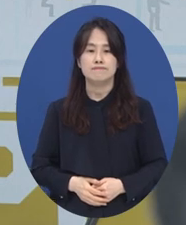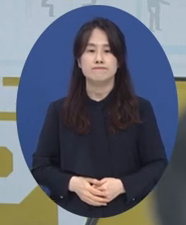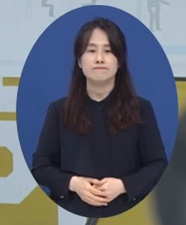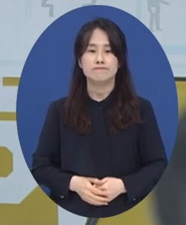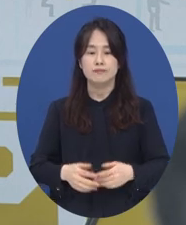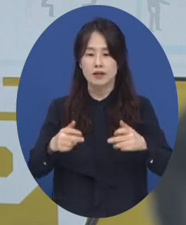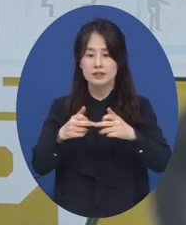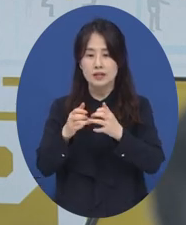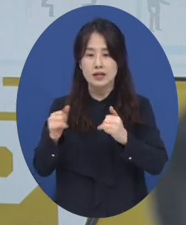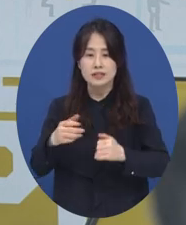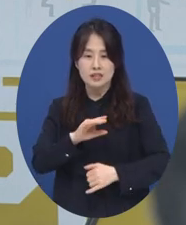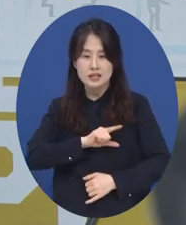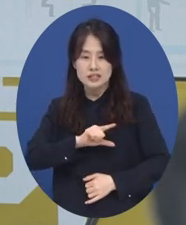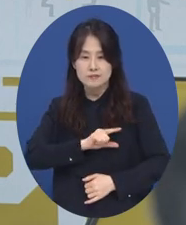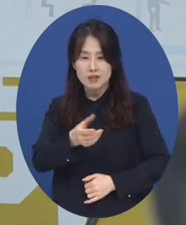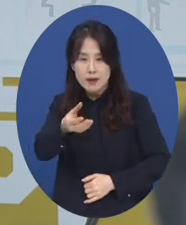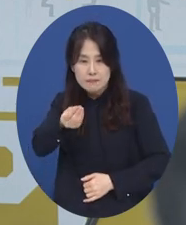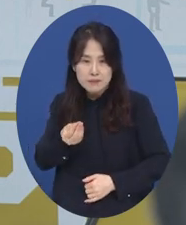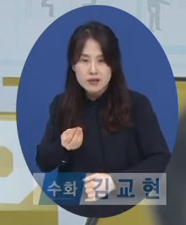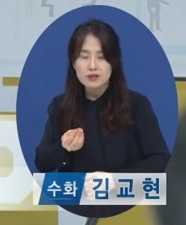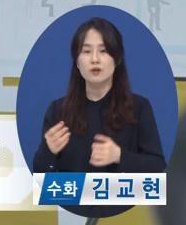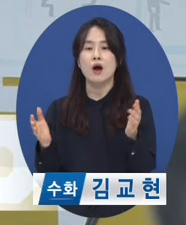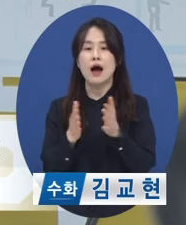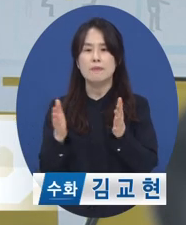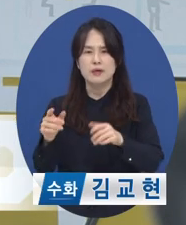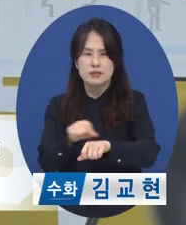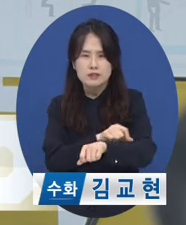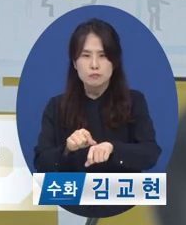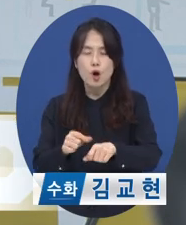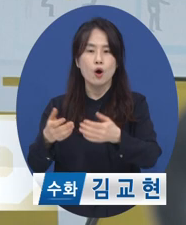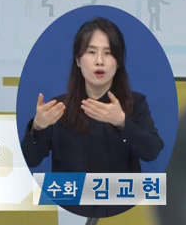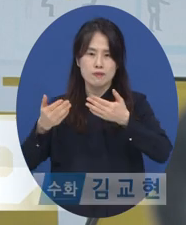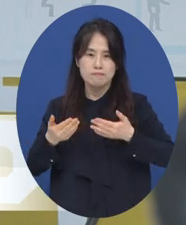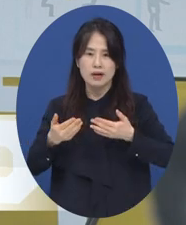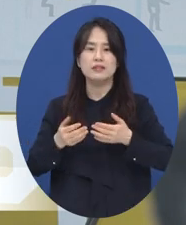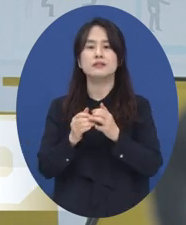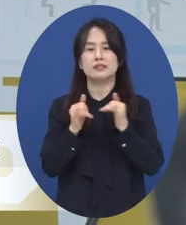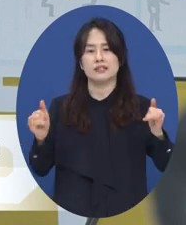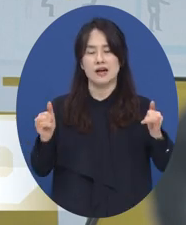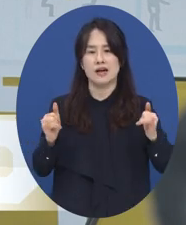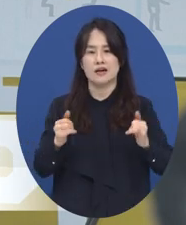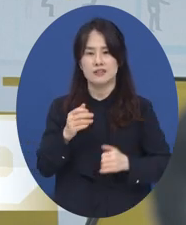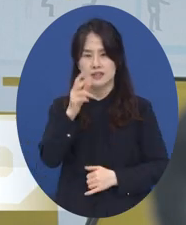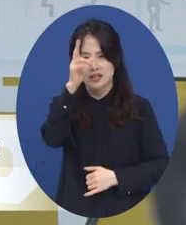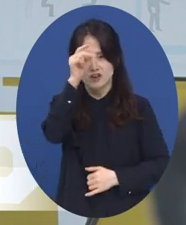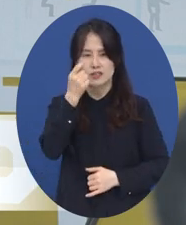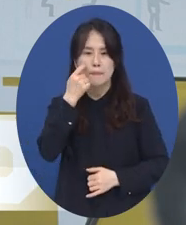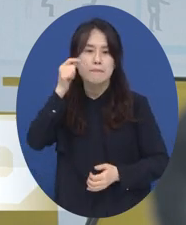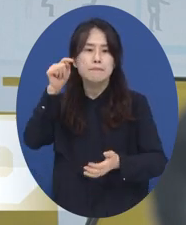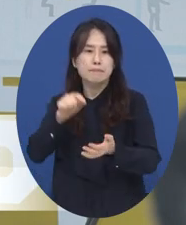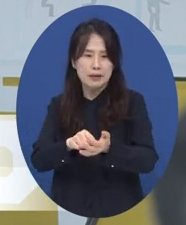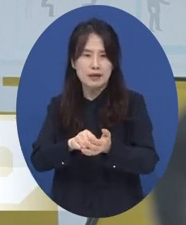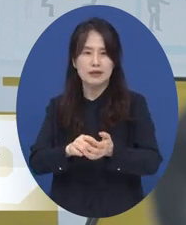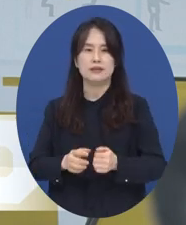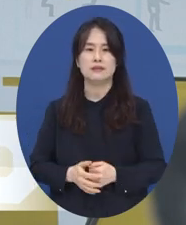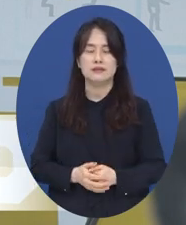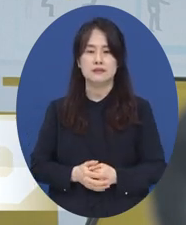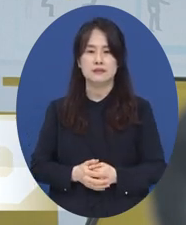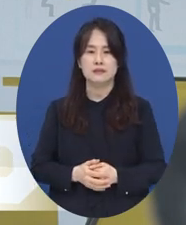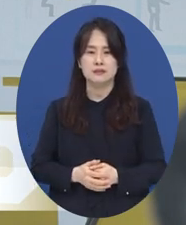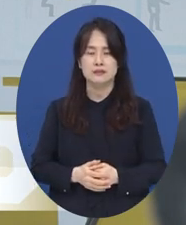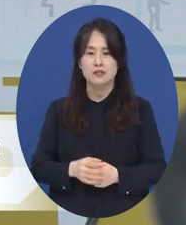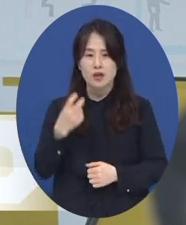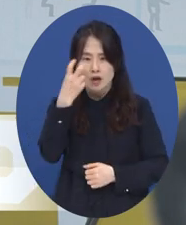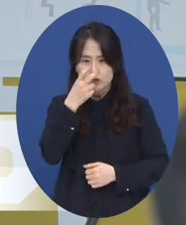장애인들의 명의를 4 아파트 특별분양 회 받은 브로커들이 경기도 수사 망에 걸려 들었습니다 경기도는 수사